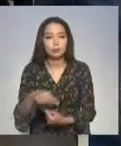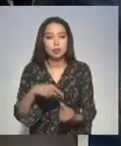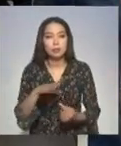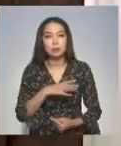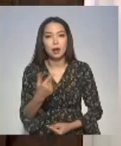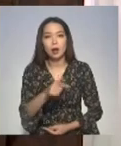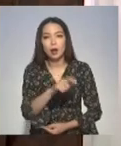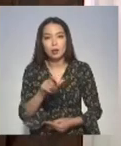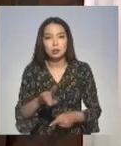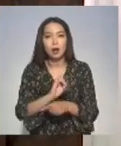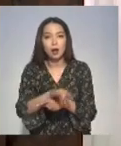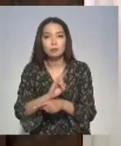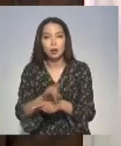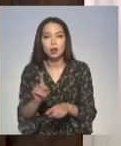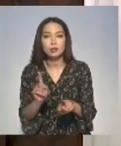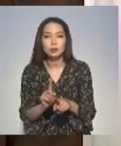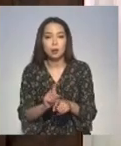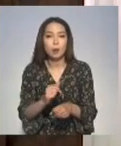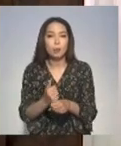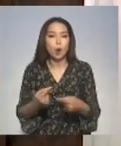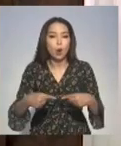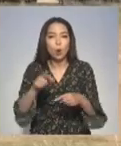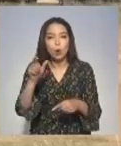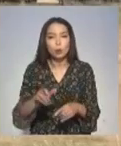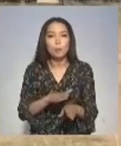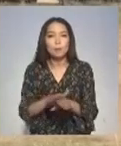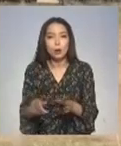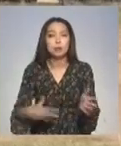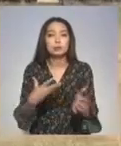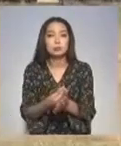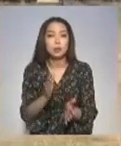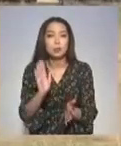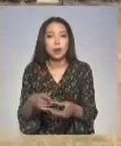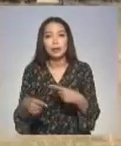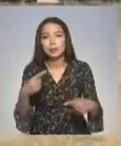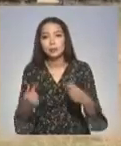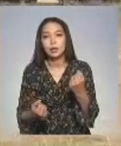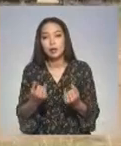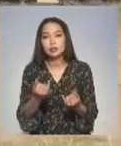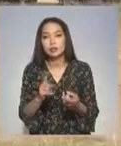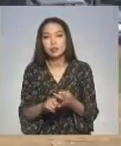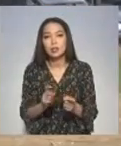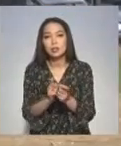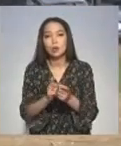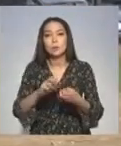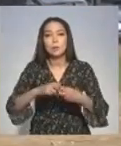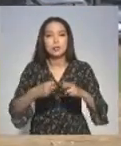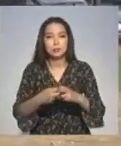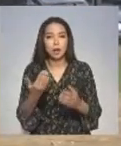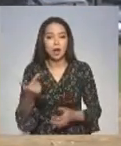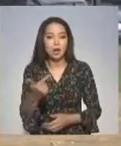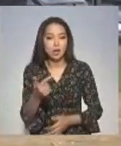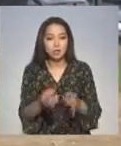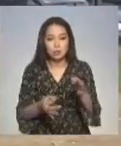Азаматтарда осылайша алда барбаған ұйымның басшысы бүкіл шығынды қайтарады, ал кейбір автокөліктерге қатысты даулы мәселелер